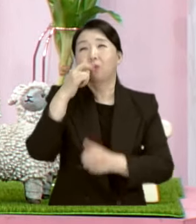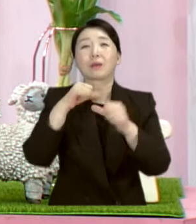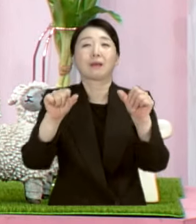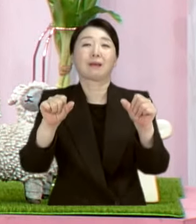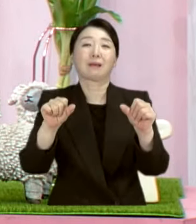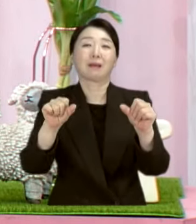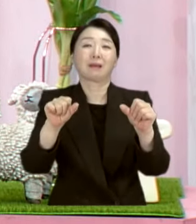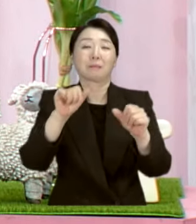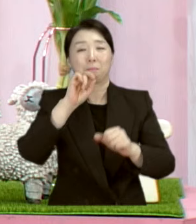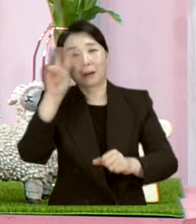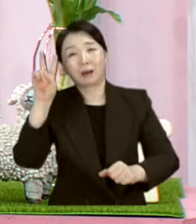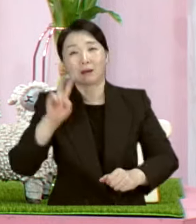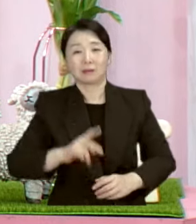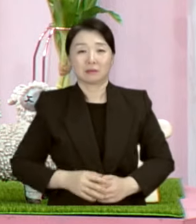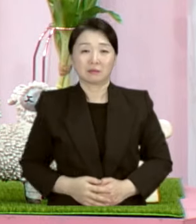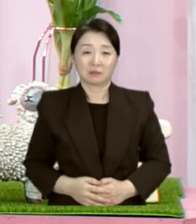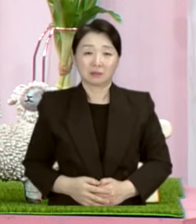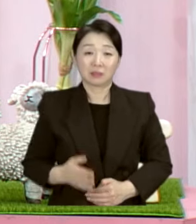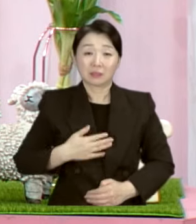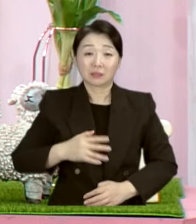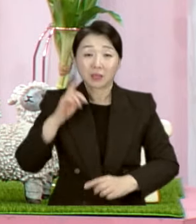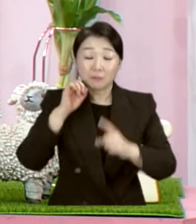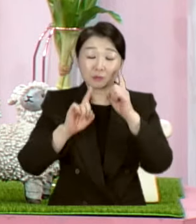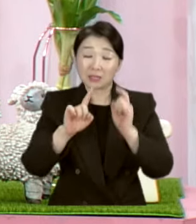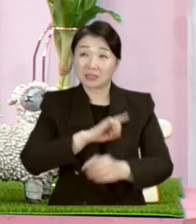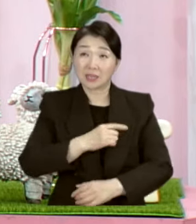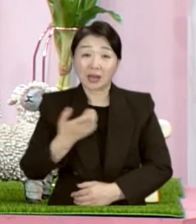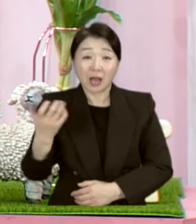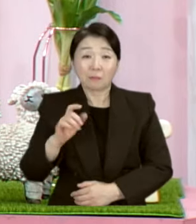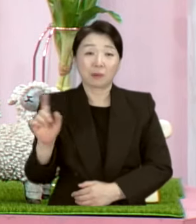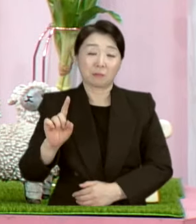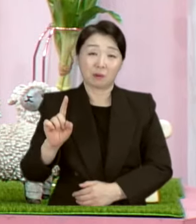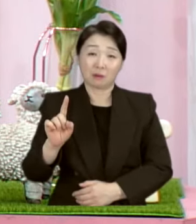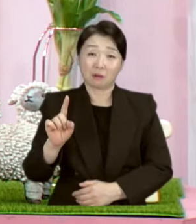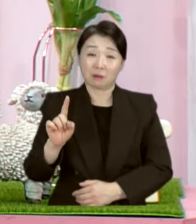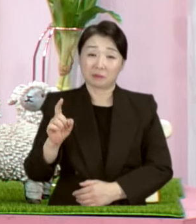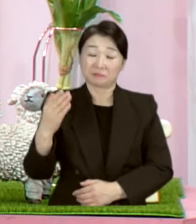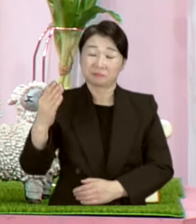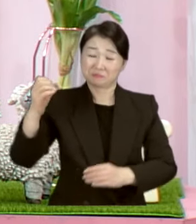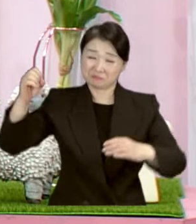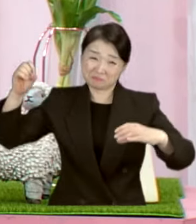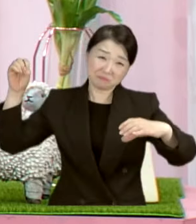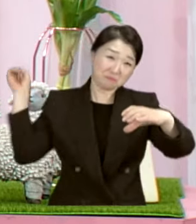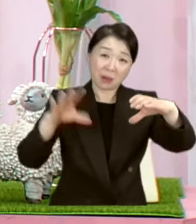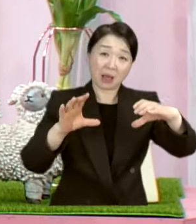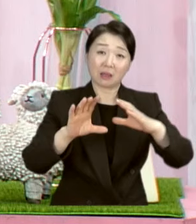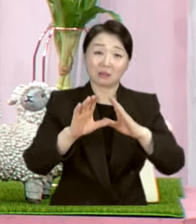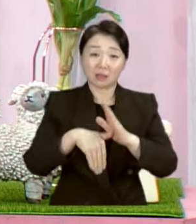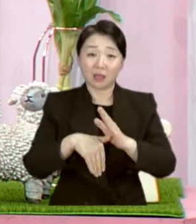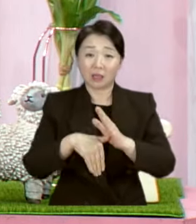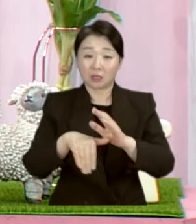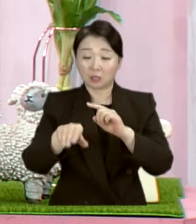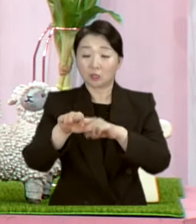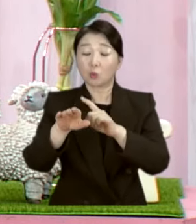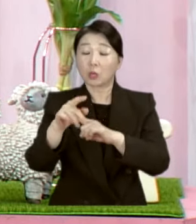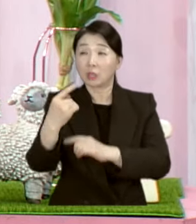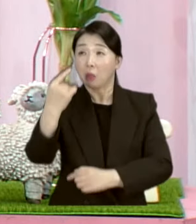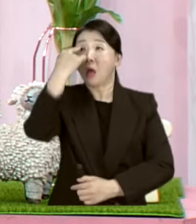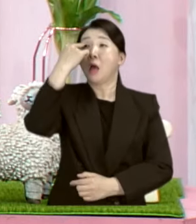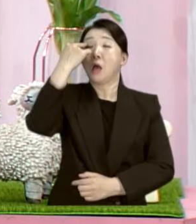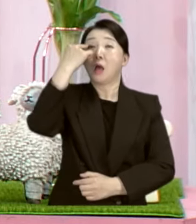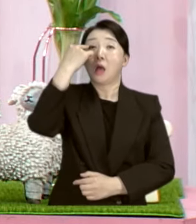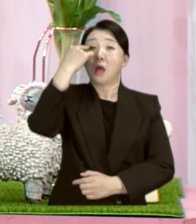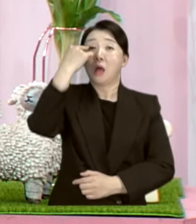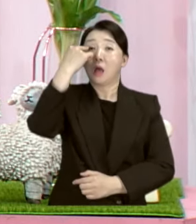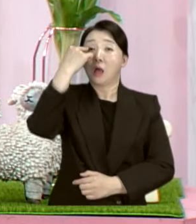한번 깨진 적이 있고 오우! 제가 당한 부상 중에 가장 아팠던 게 예. 상대편이 슈팅을 때렸는데 그 손가락이 제 눈 안에